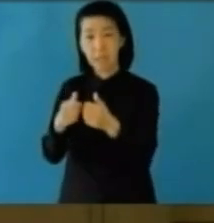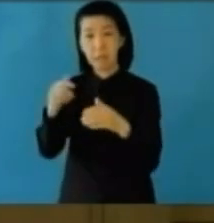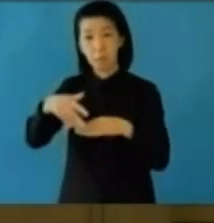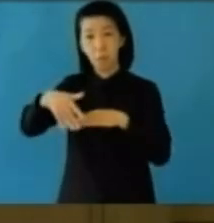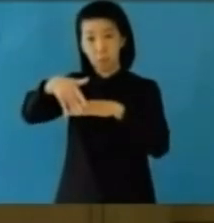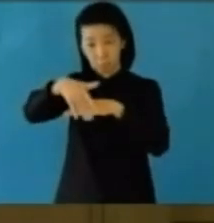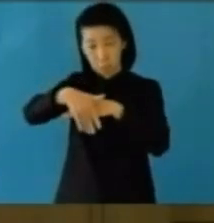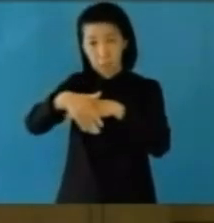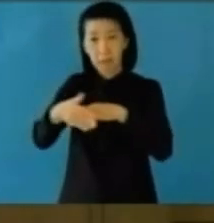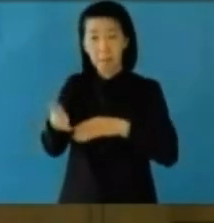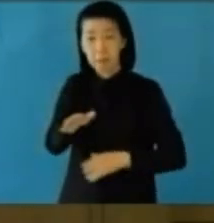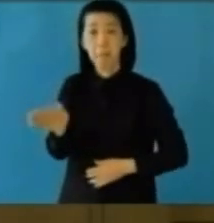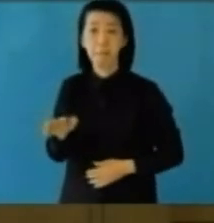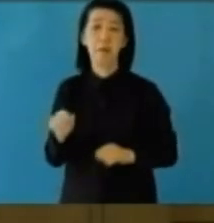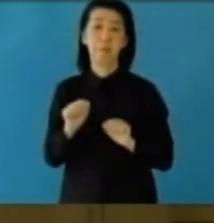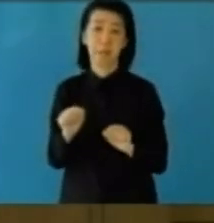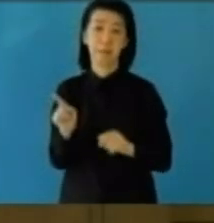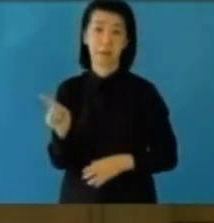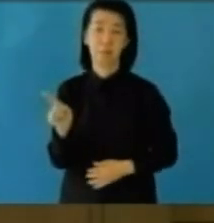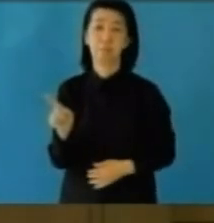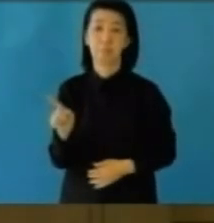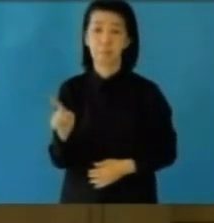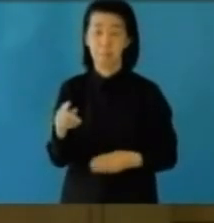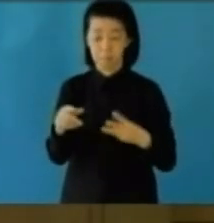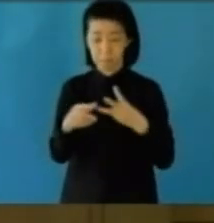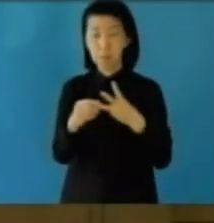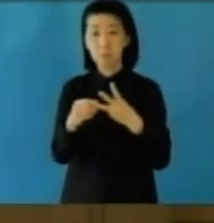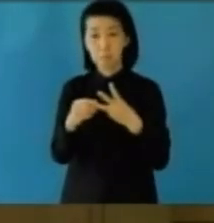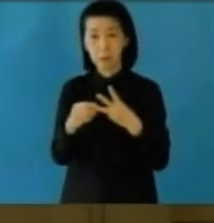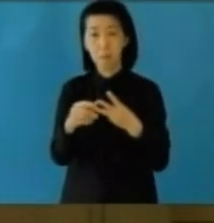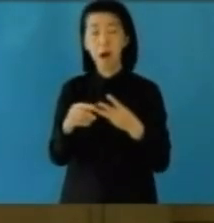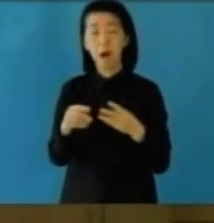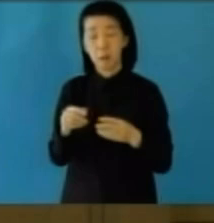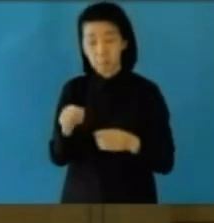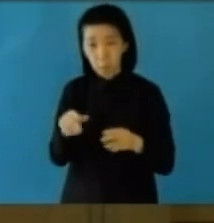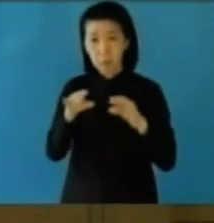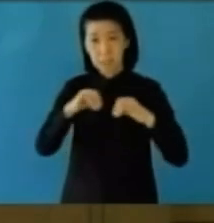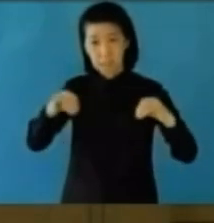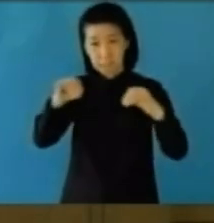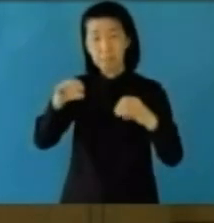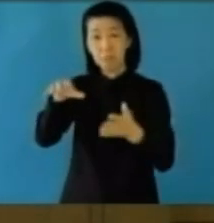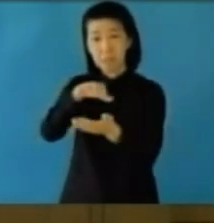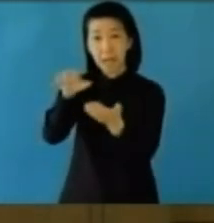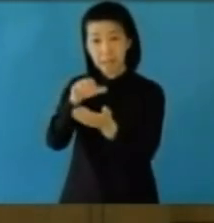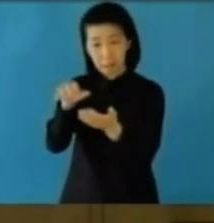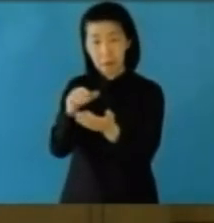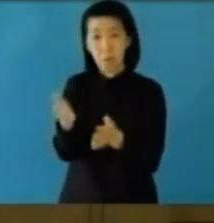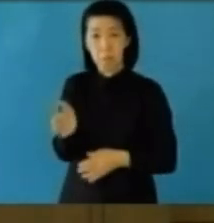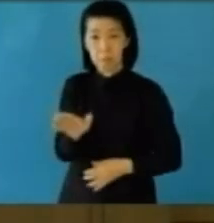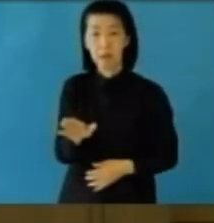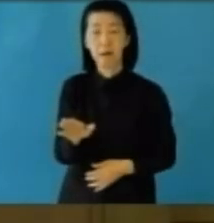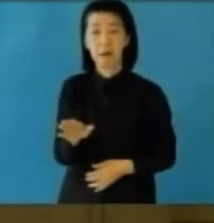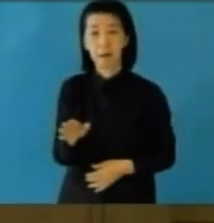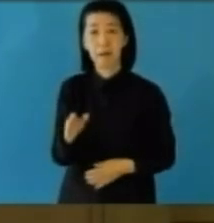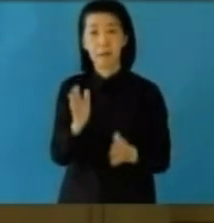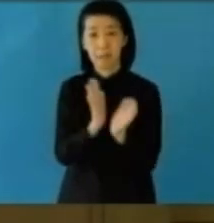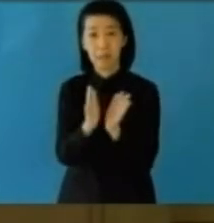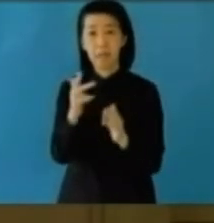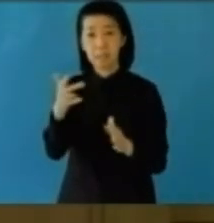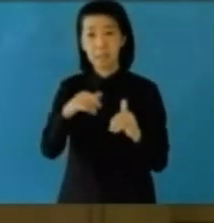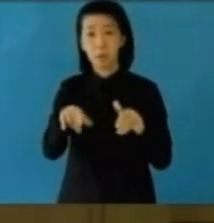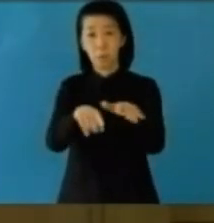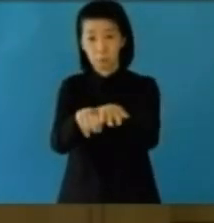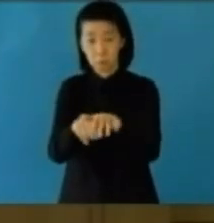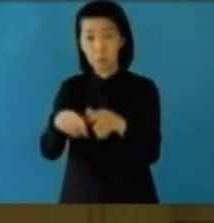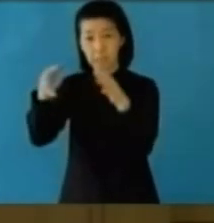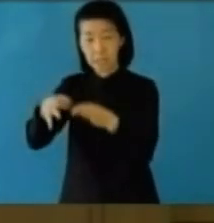設置であります。そして3つ目は、ワンチーム埼玉の誘致体制の構築です。まあ、県、市町村、金融機関、不動産業、